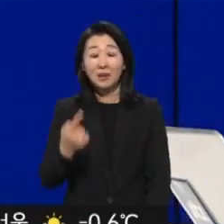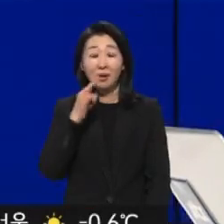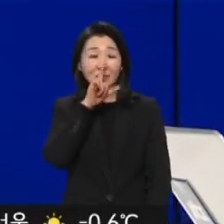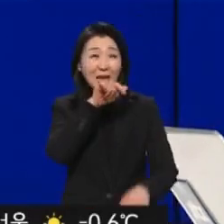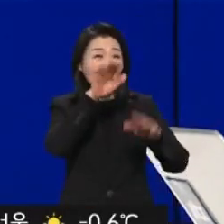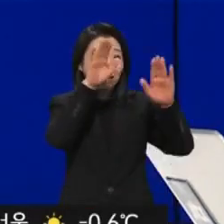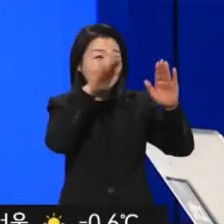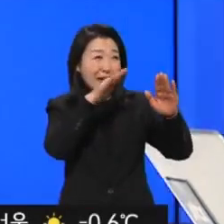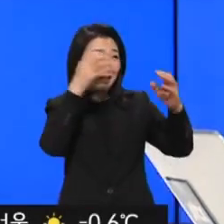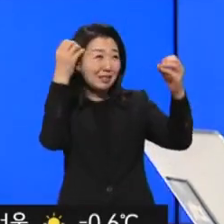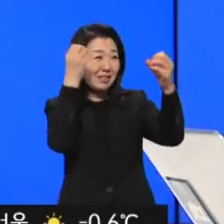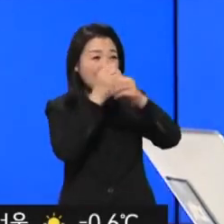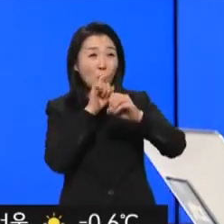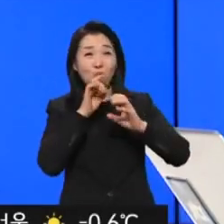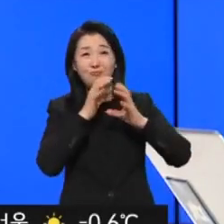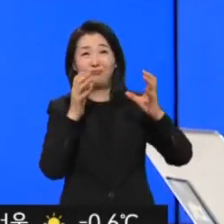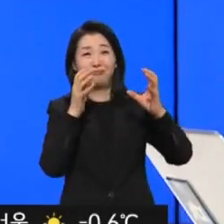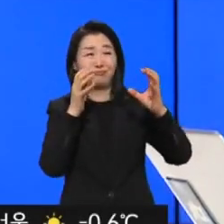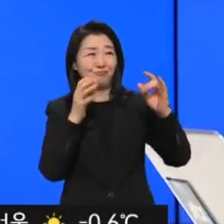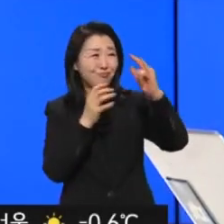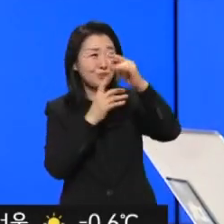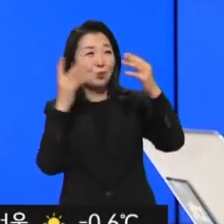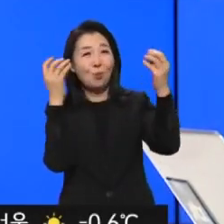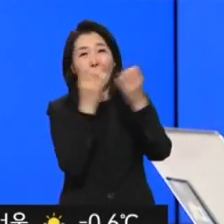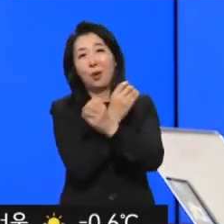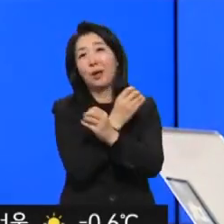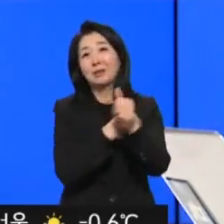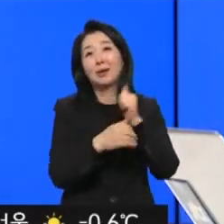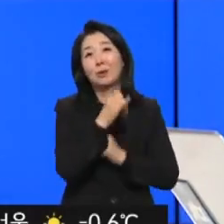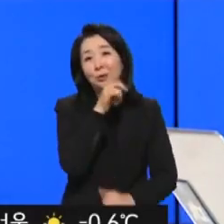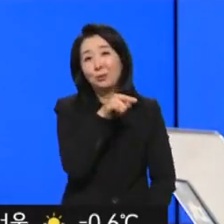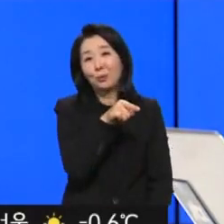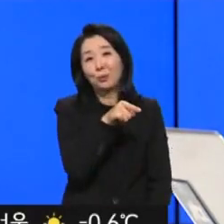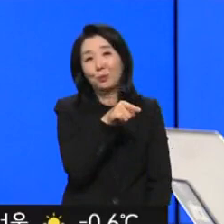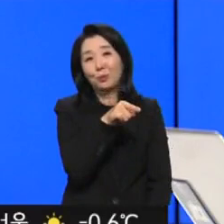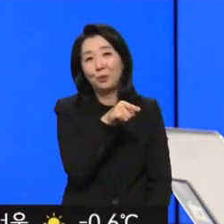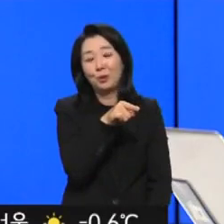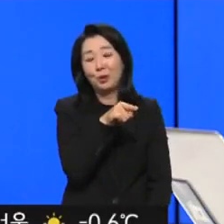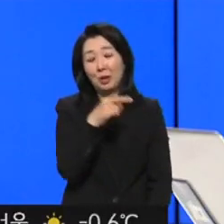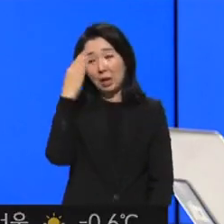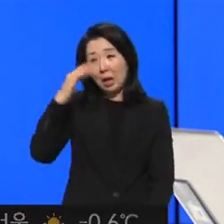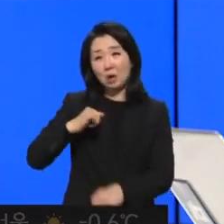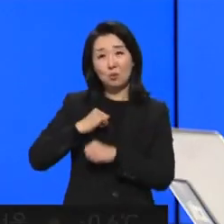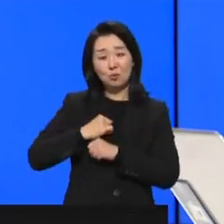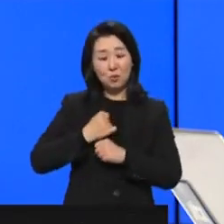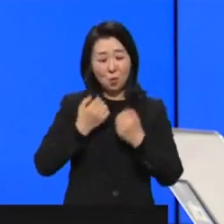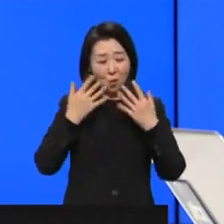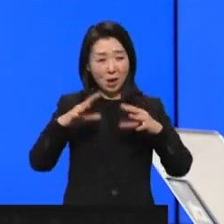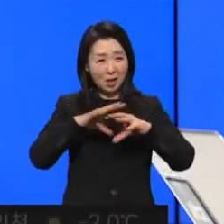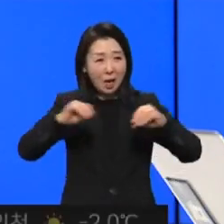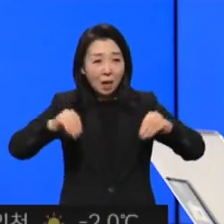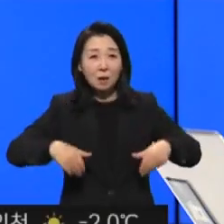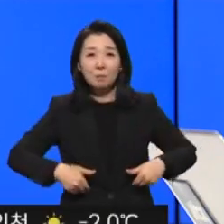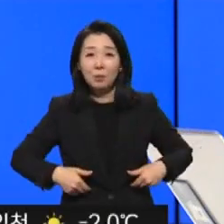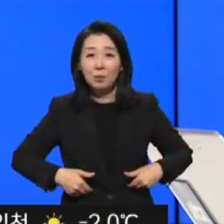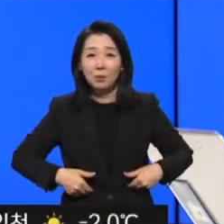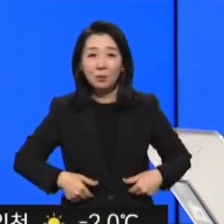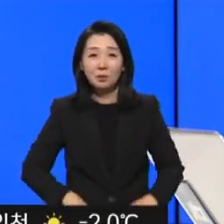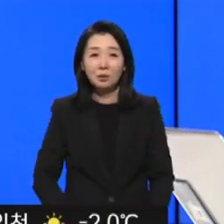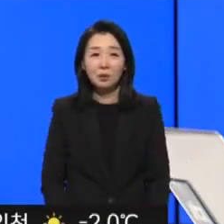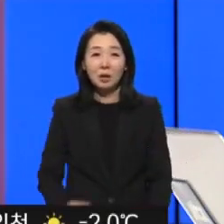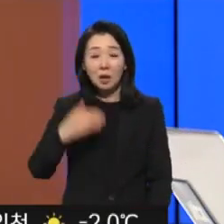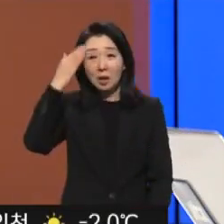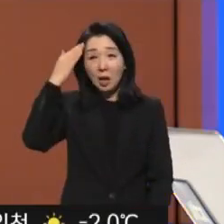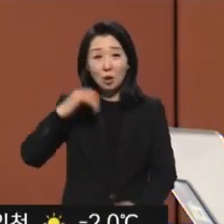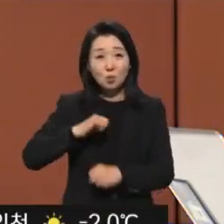이어서 오늘 풍선을 무인기로 오인한 이제 그런 또 상황이 벌어졌는데 군으로서도 또 철저하게 대응을 해야 되는 그런 상황이고 우리